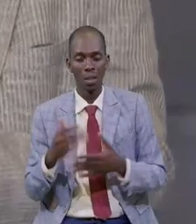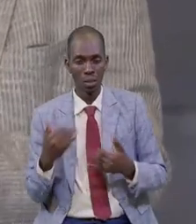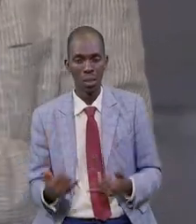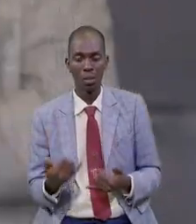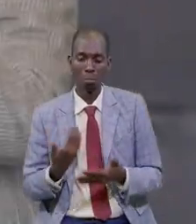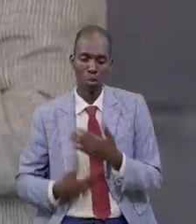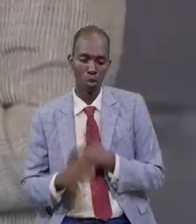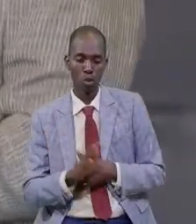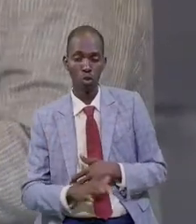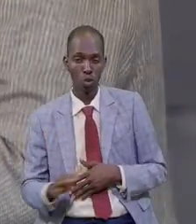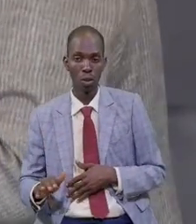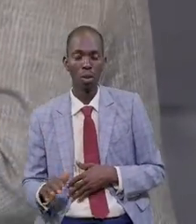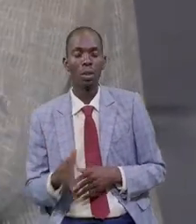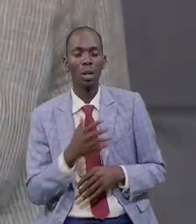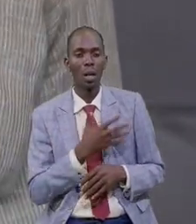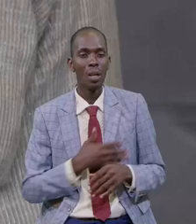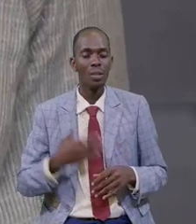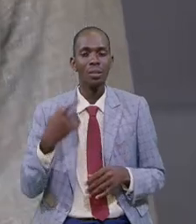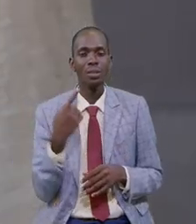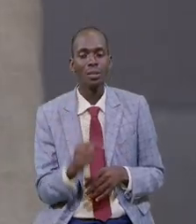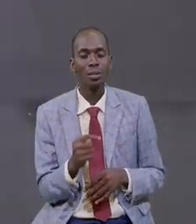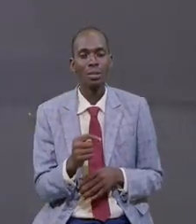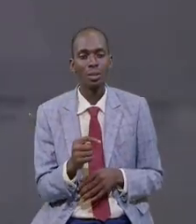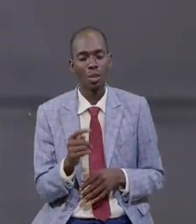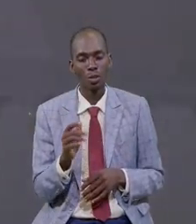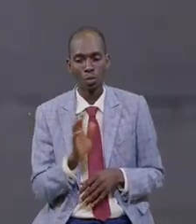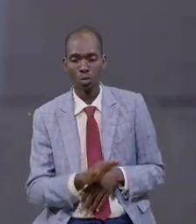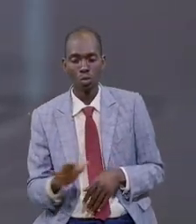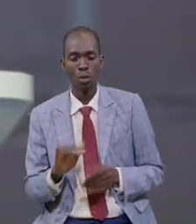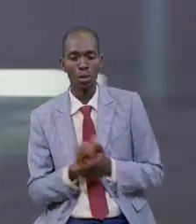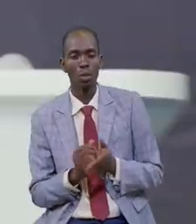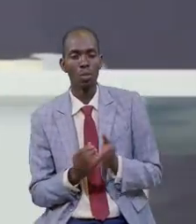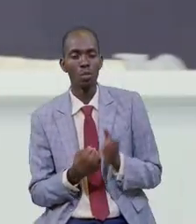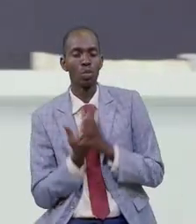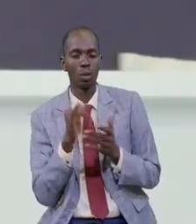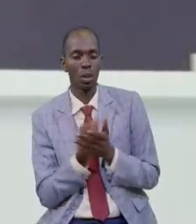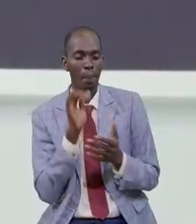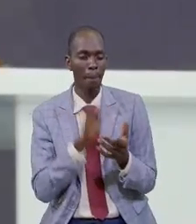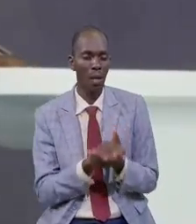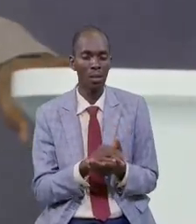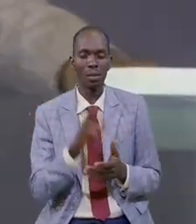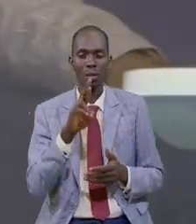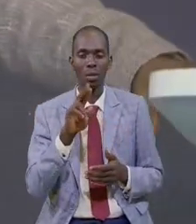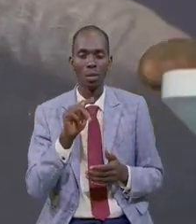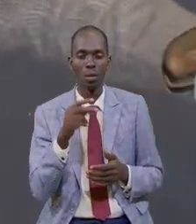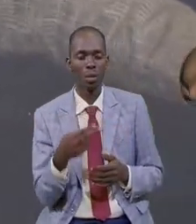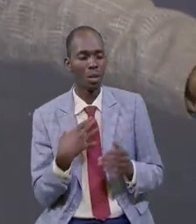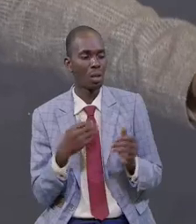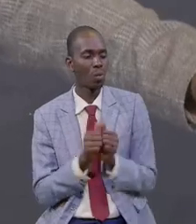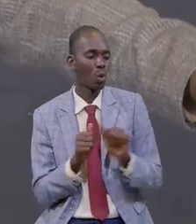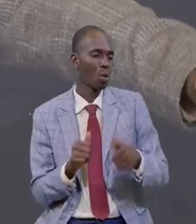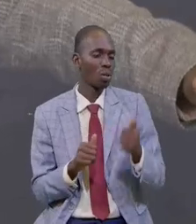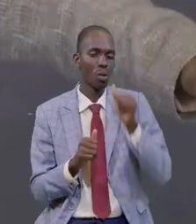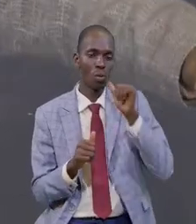mari de Naomi aussi est de Ruth quand vous avez des situations où